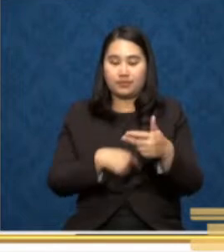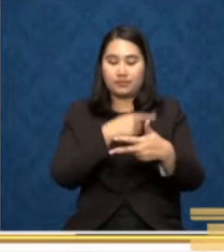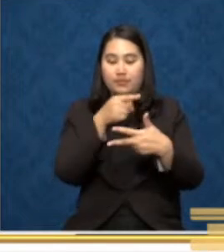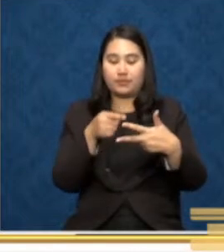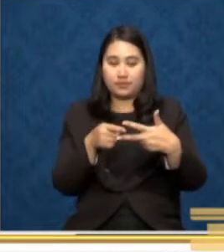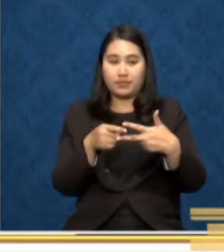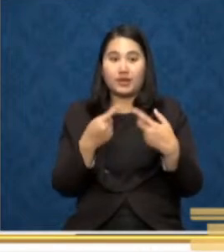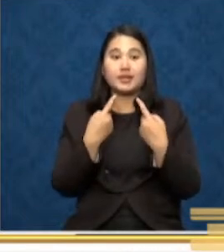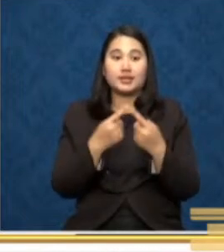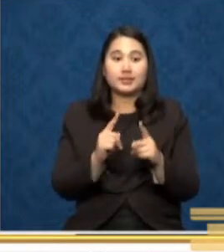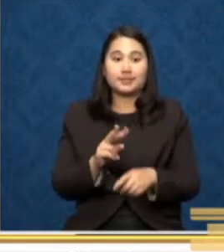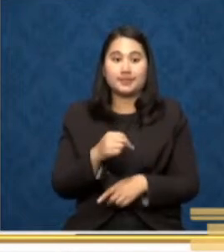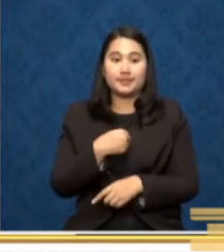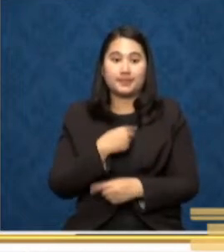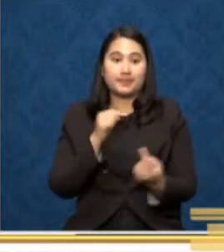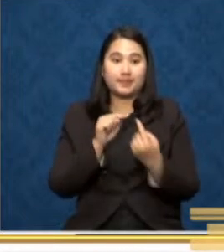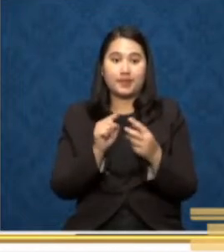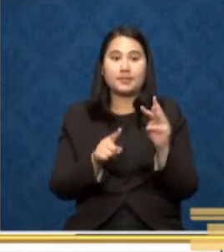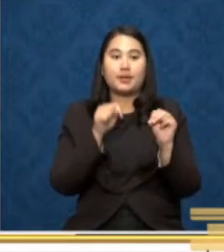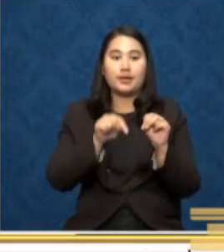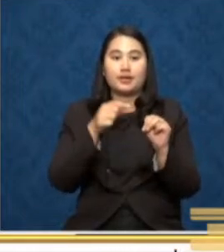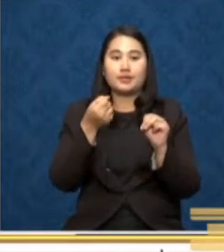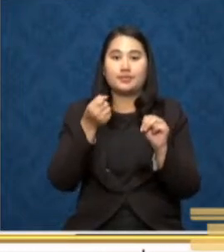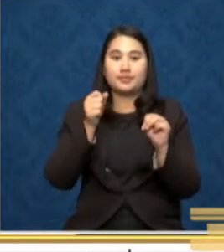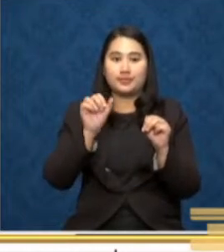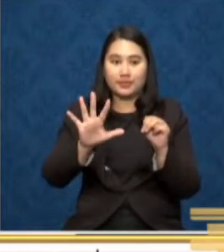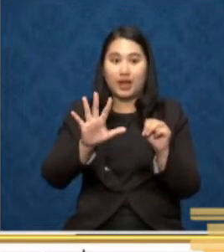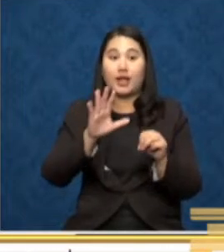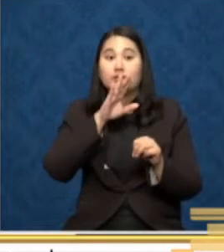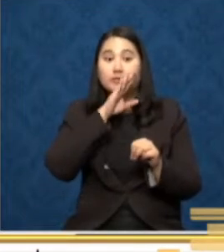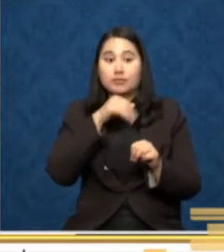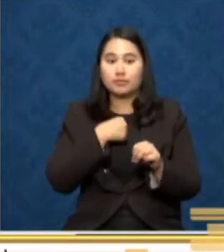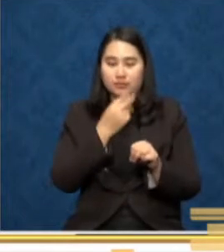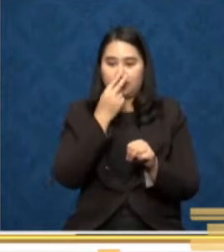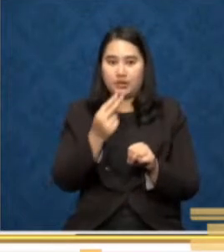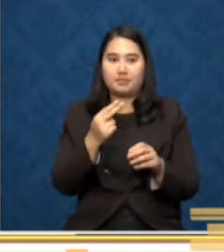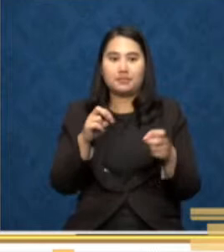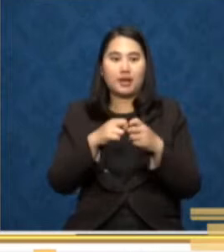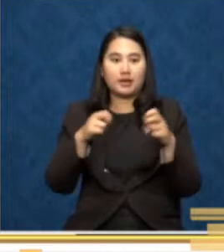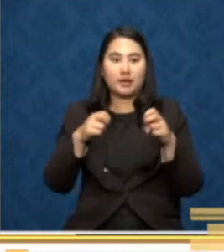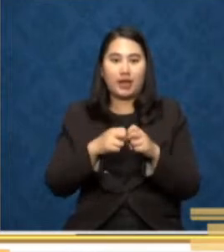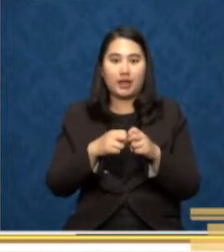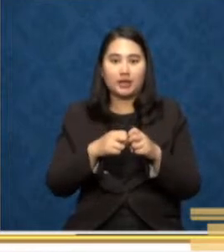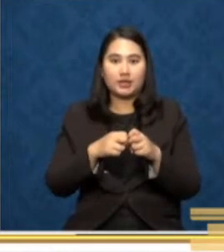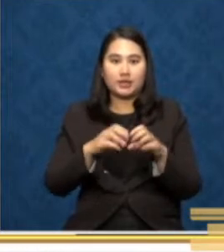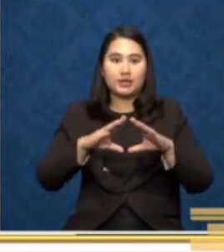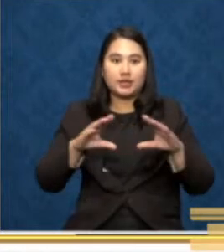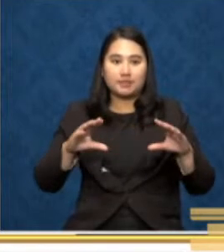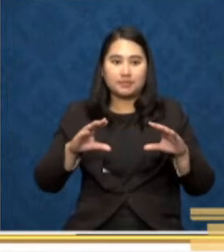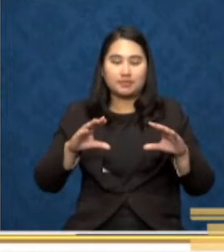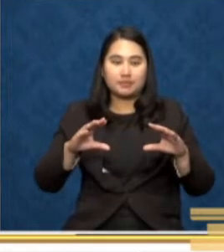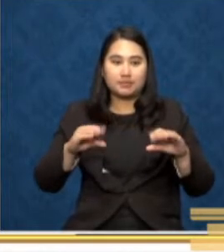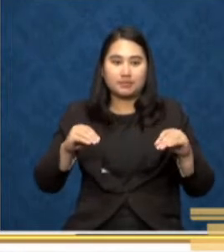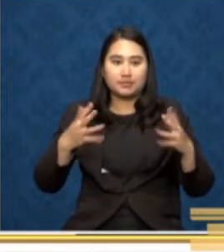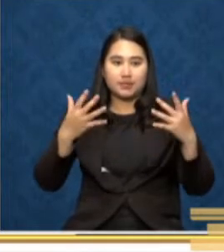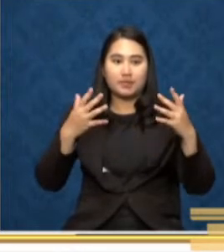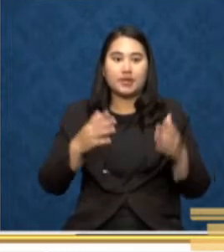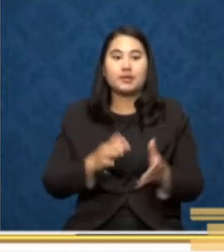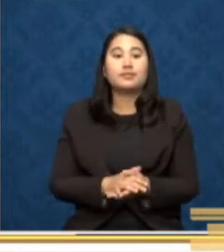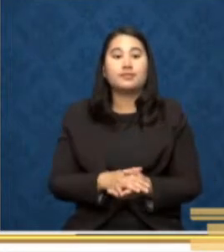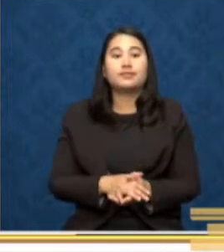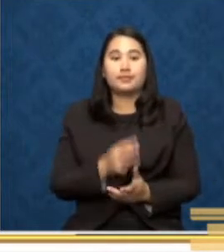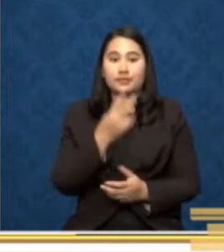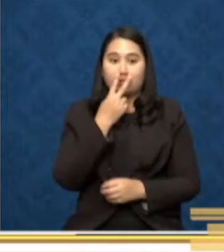แต่ก็มีปรากฏนะคะในมาตรา15ซึ่งถ้ามีเหตุการณ์ที่เป็นความไม่สงบแต่เป็นสถานการณ์ที่ยังไม่มีความจำ